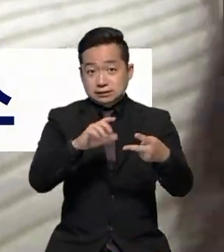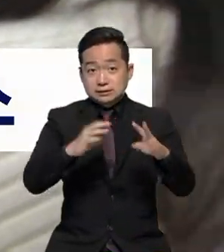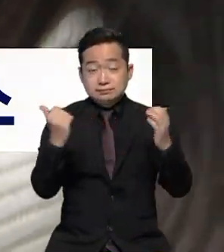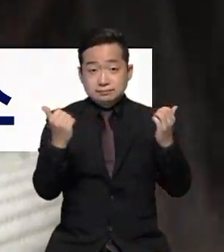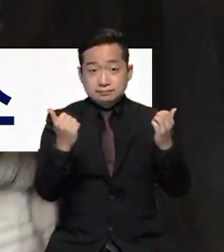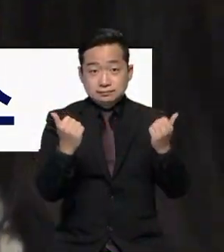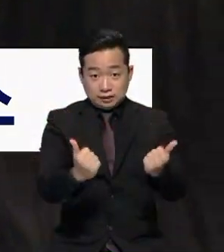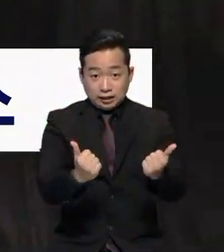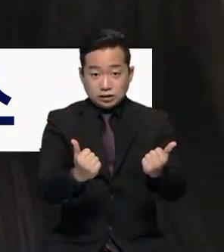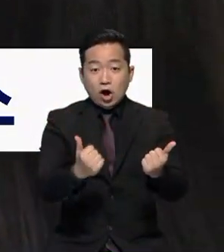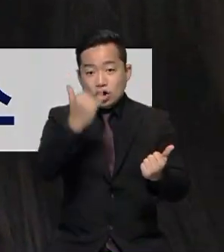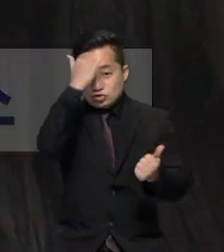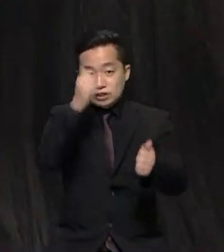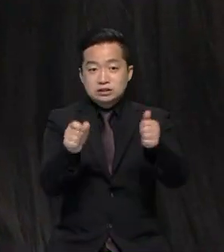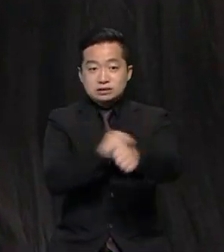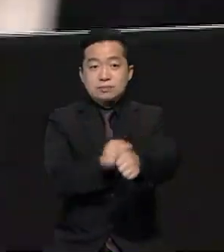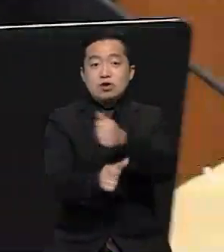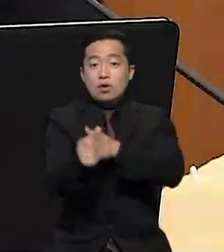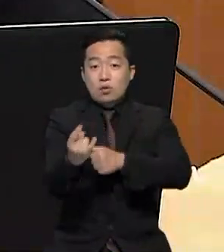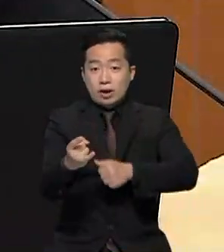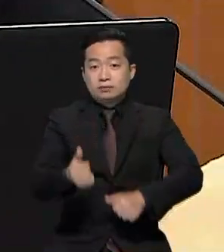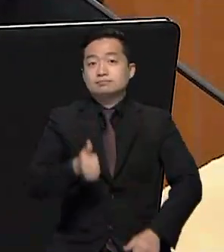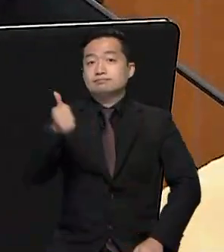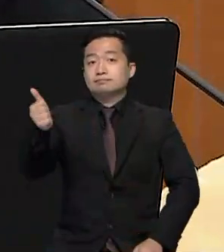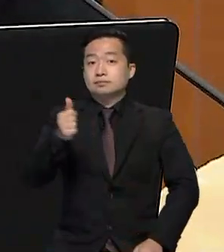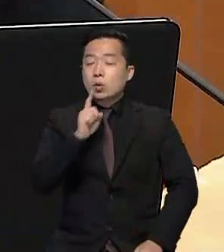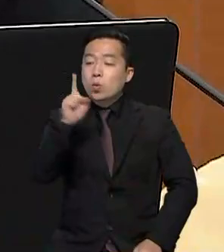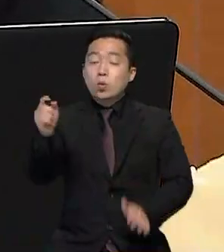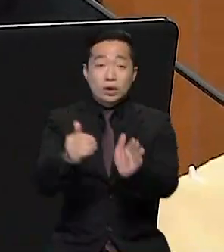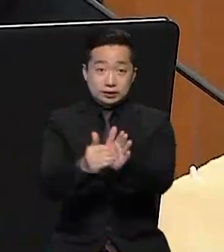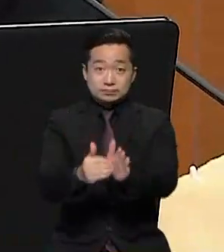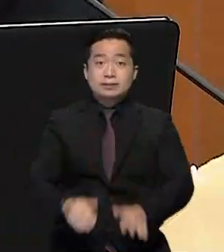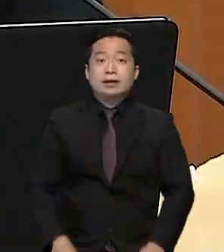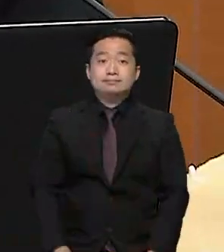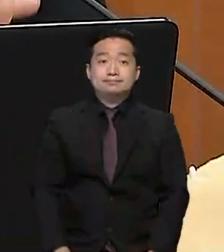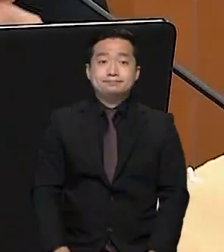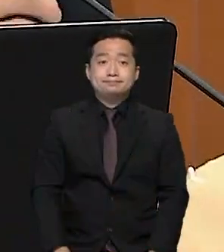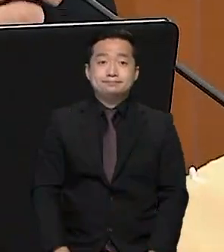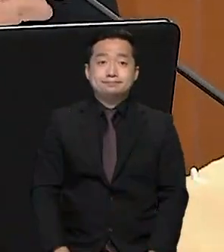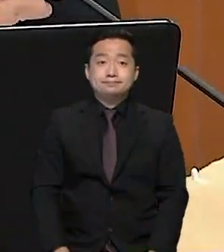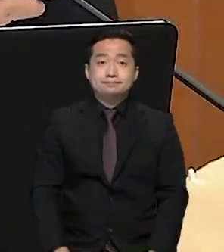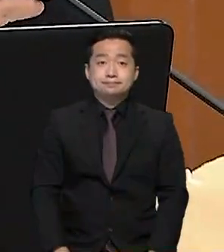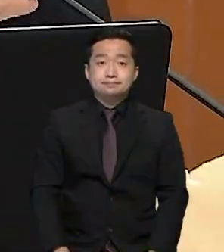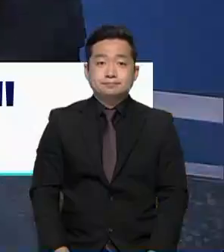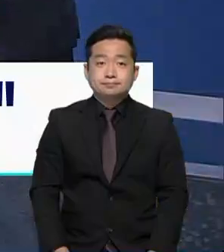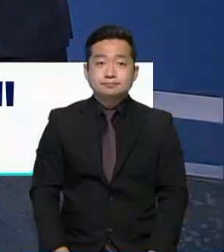국회 윤리특별위원회에 제소했습니다. SBS 김관진입니다.